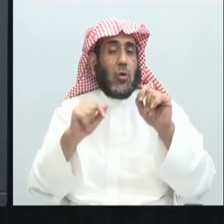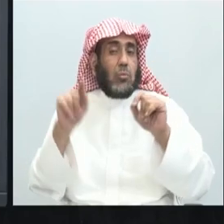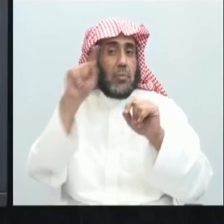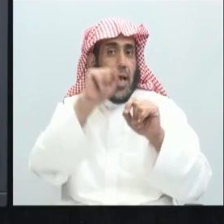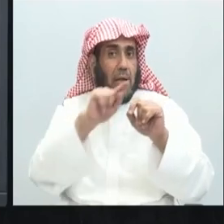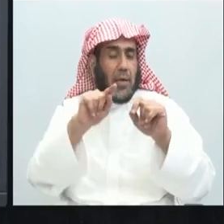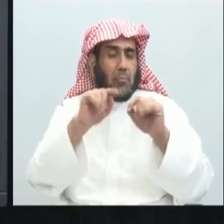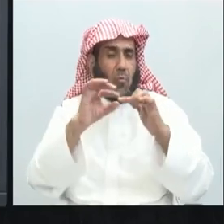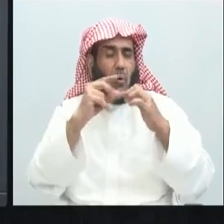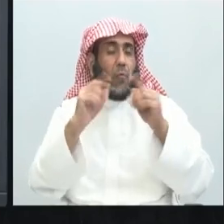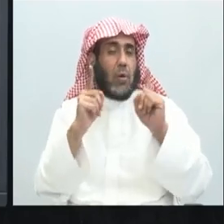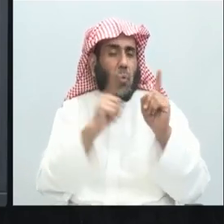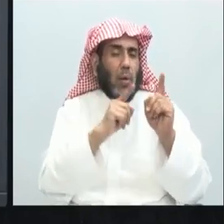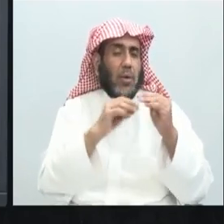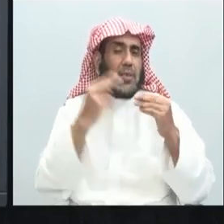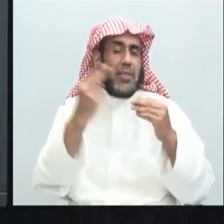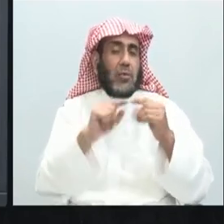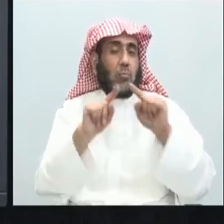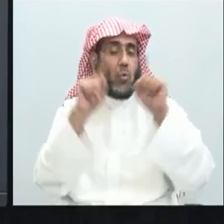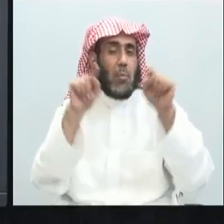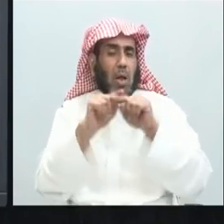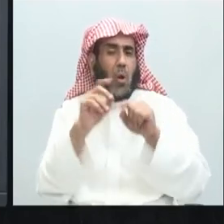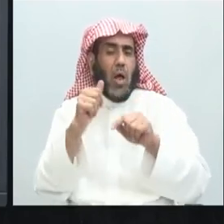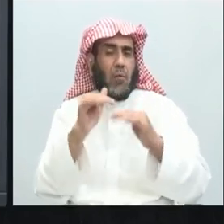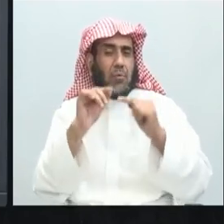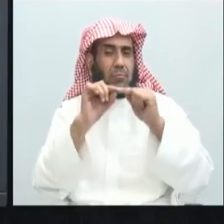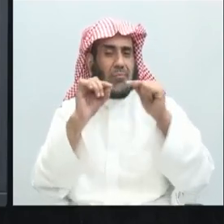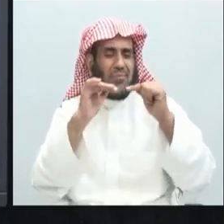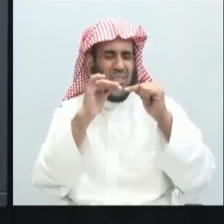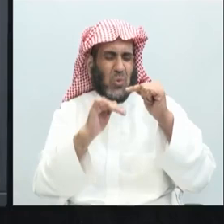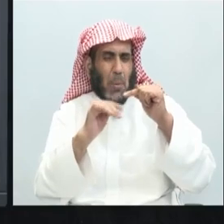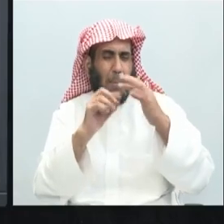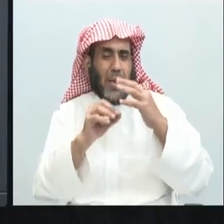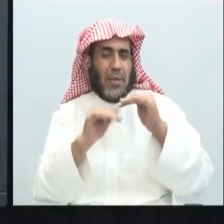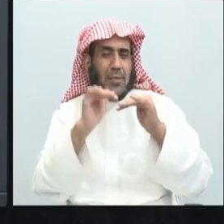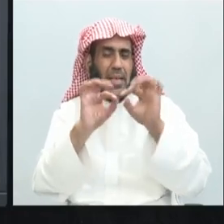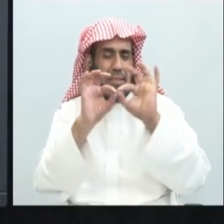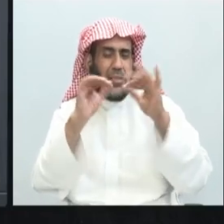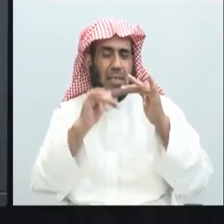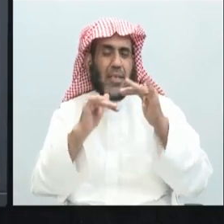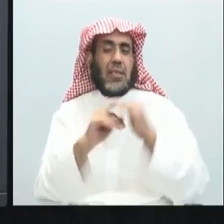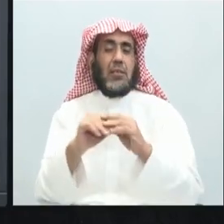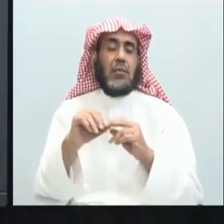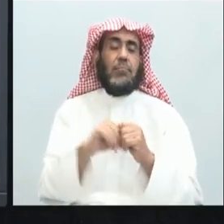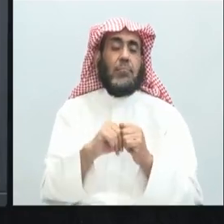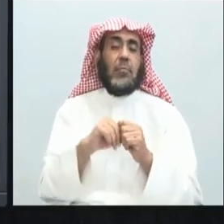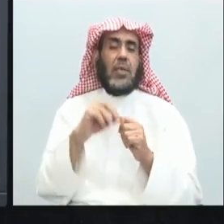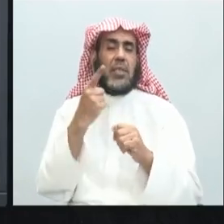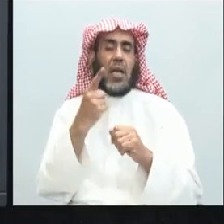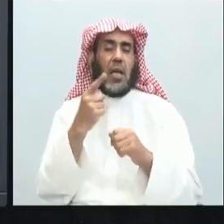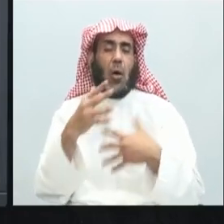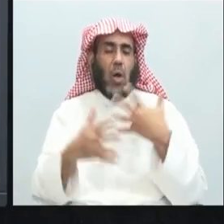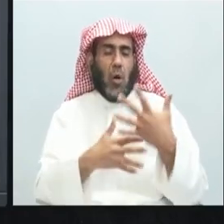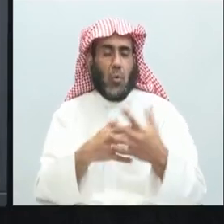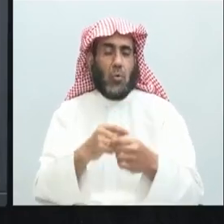دائره ايضا في المقابل سنرسم مربع حول الاحرف التي سينزل جزء منها اسفل السطر اذا دقيقه واحده